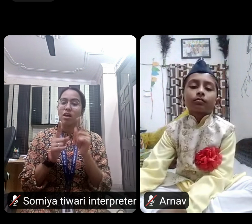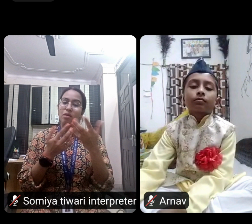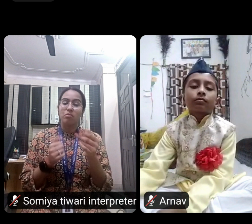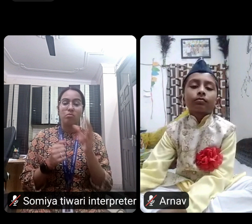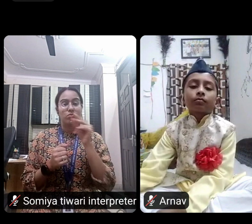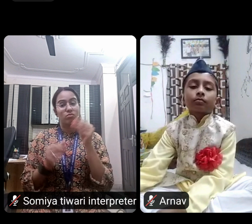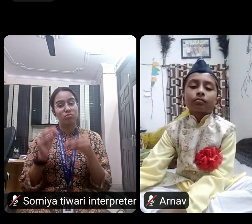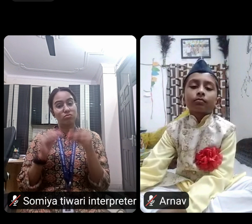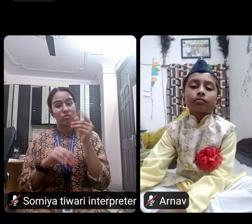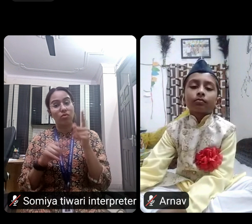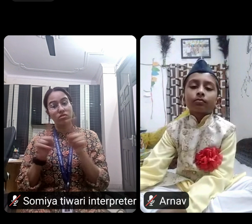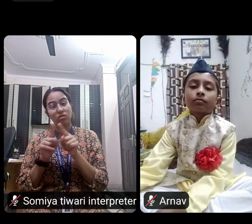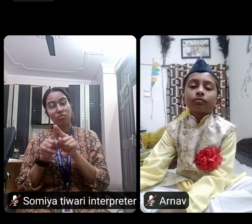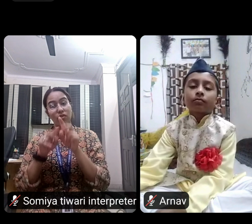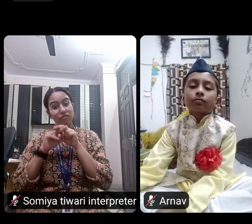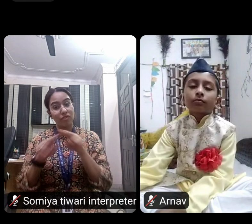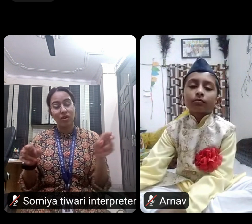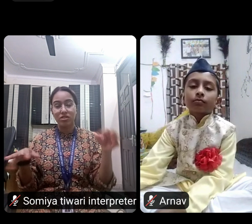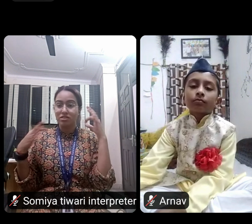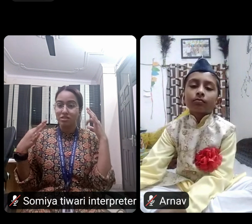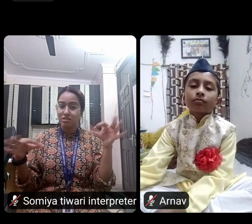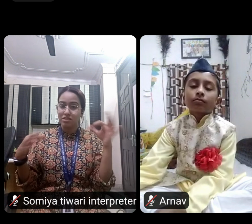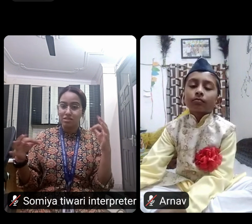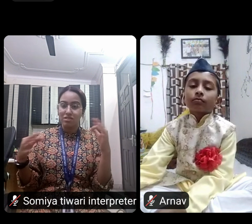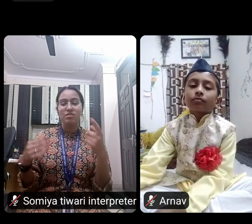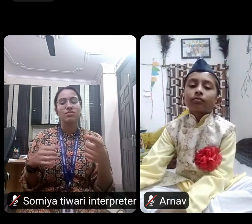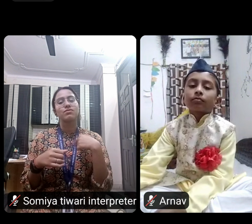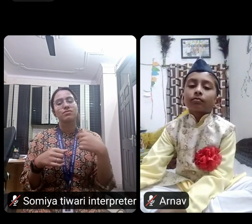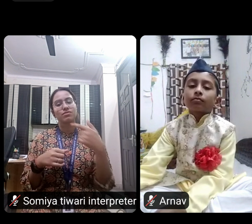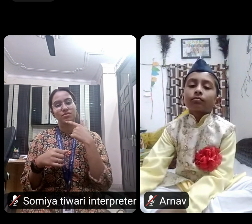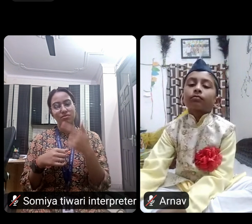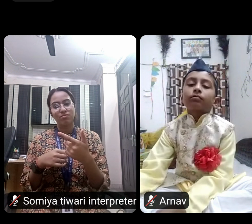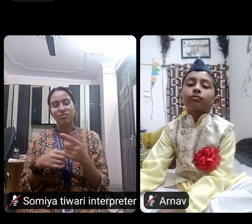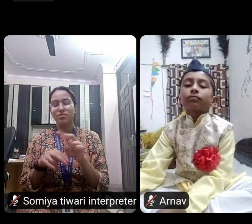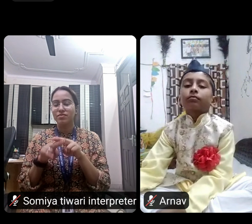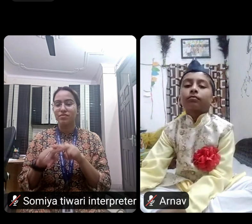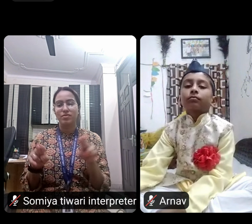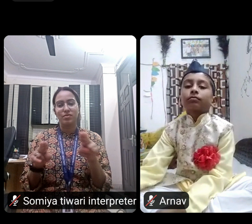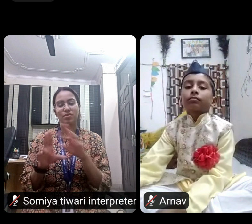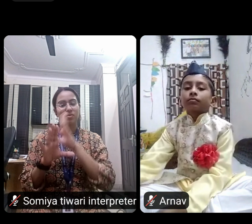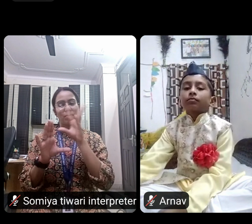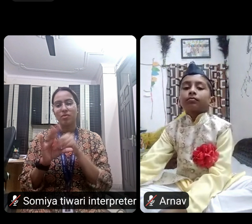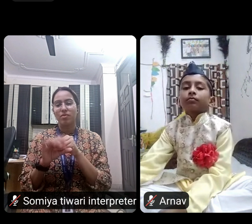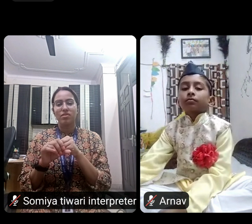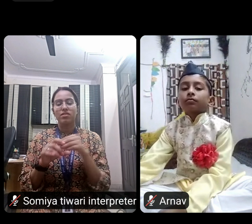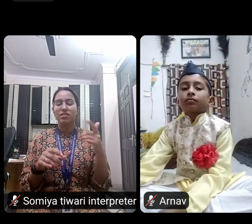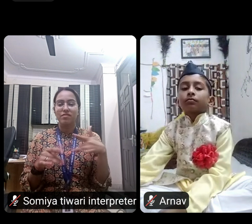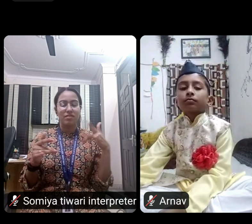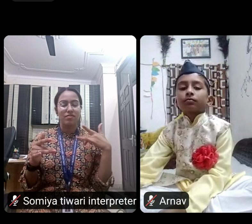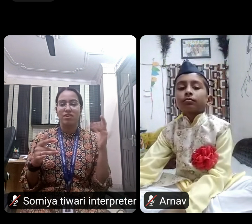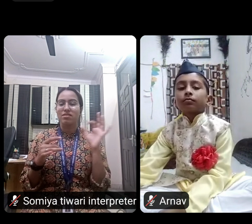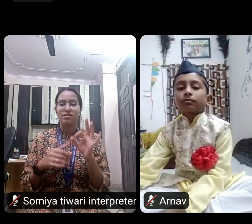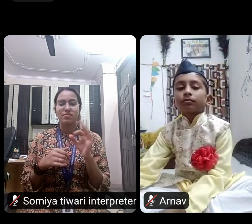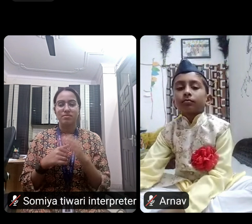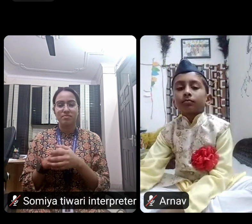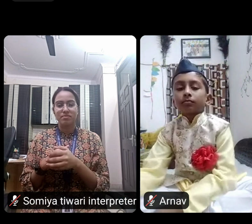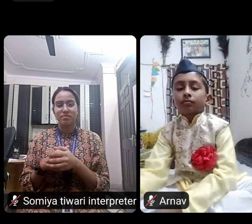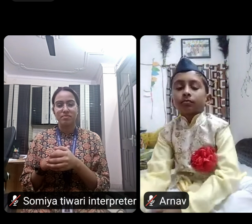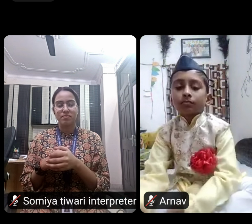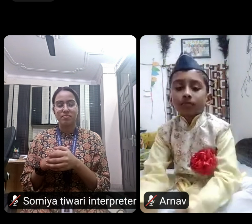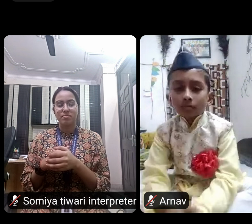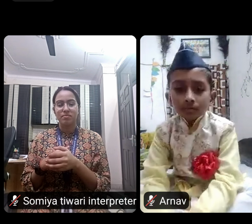किया, उसने प्रॉपर मुझे डांस करके दिखाया कि मैम ऐसे ऐसे डांस कर रही ओके, वेरी नाइस। थी। और इसके